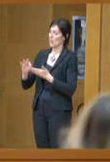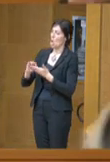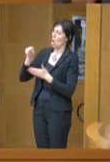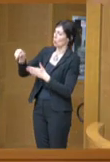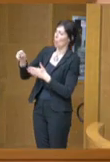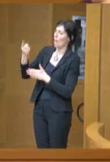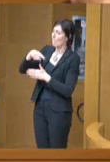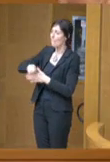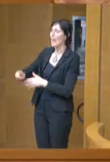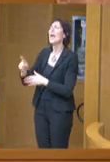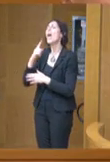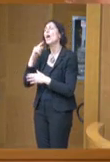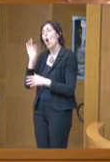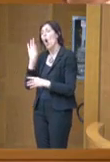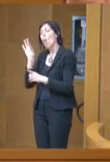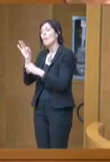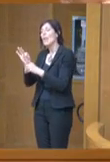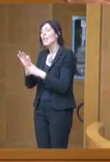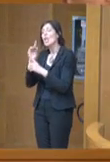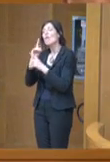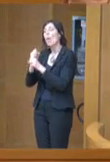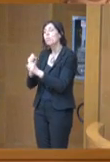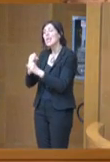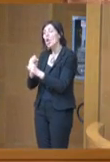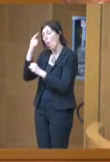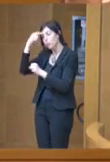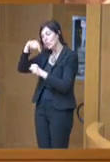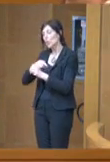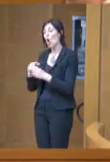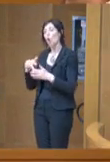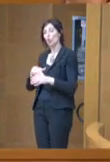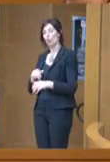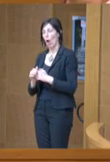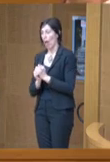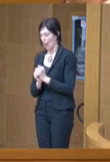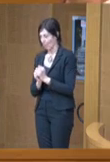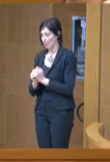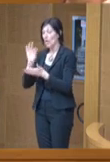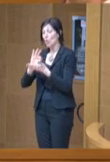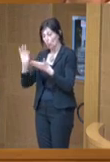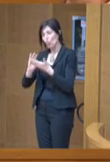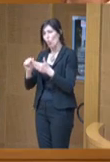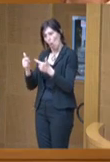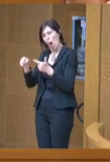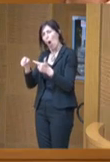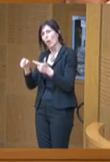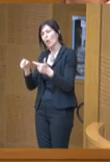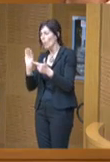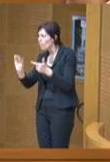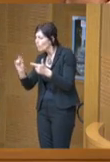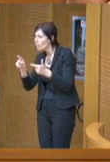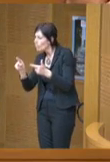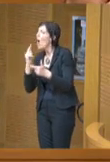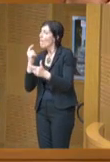questa biopsicosociale. Ha portato, dove è stato interpellato dalle scuole, un miglioramento rispetto